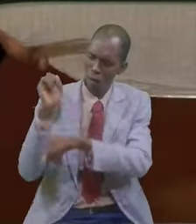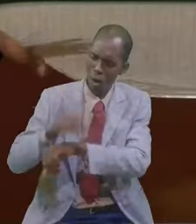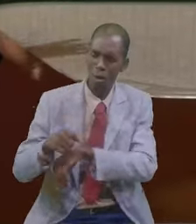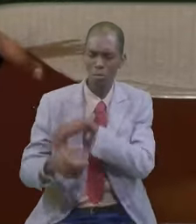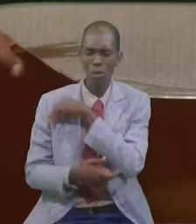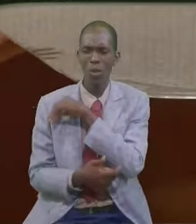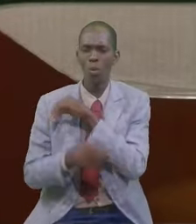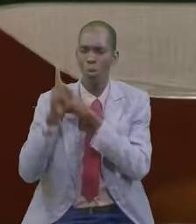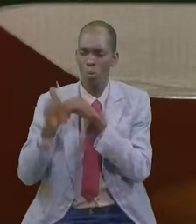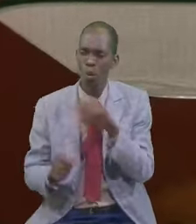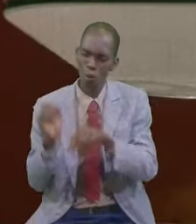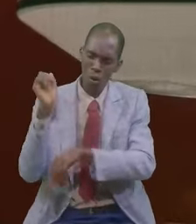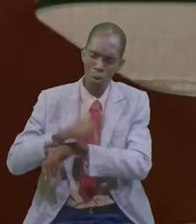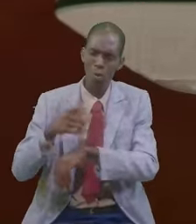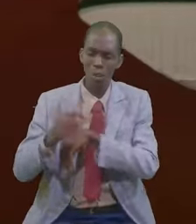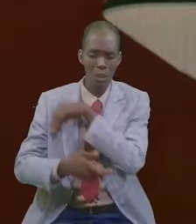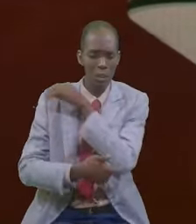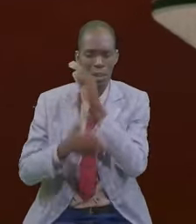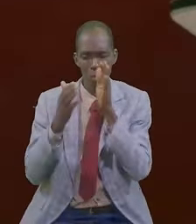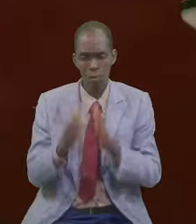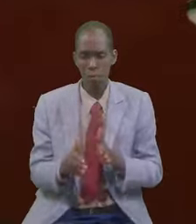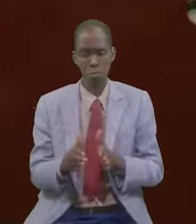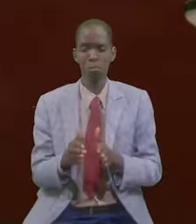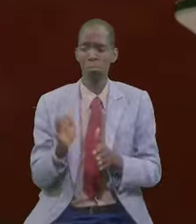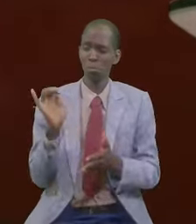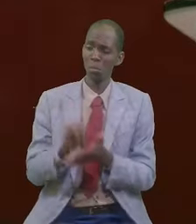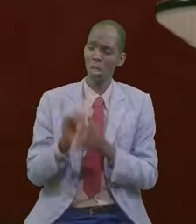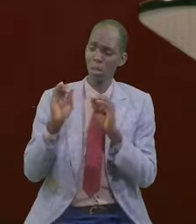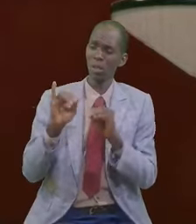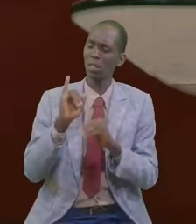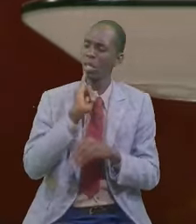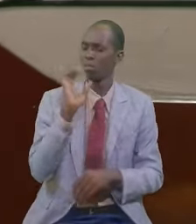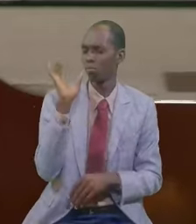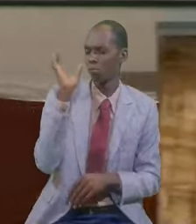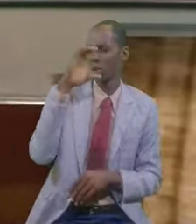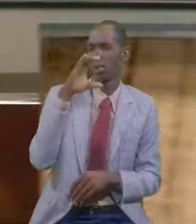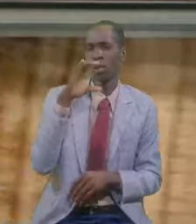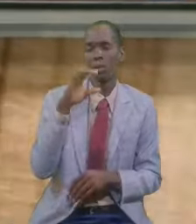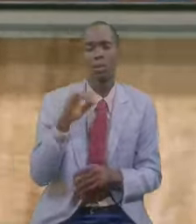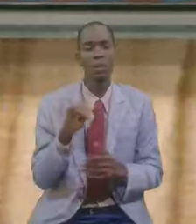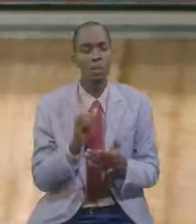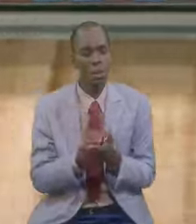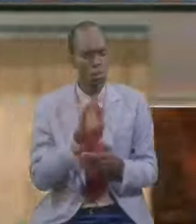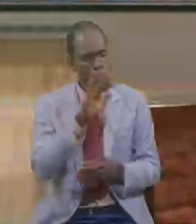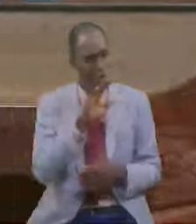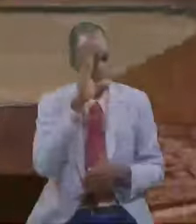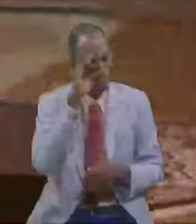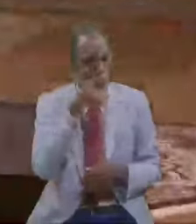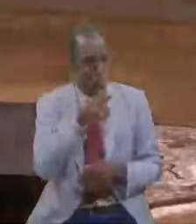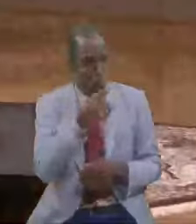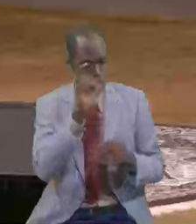la tentation et qu'il triomphe du tentateur. Quant à eux, c'est chose étrangère. Qu'un homme soit